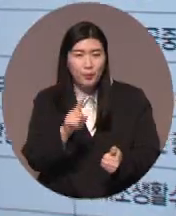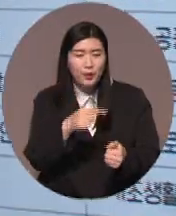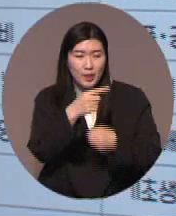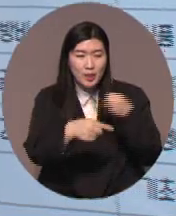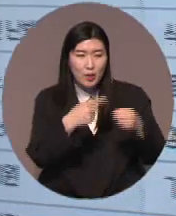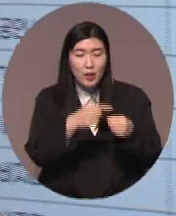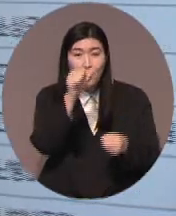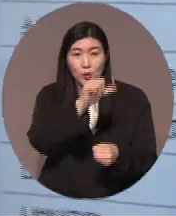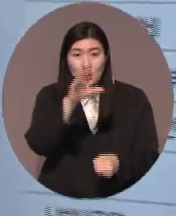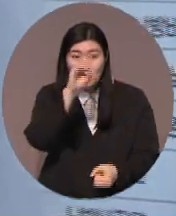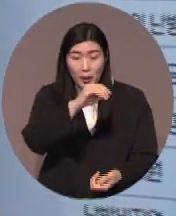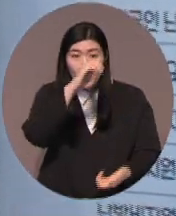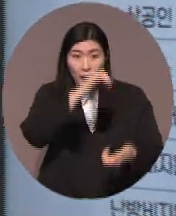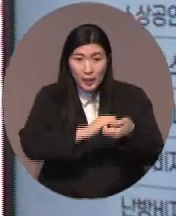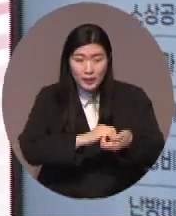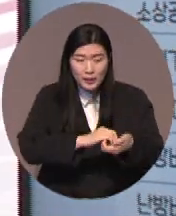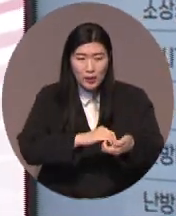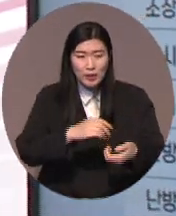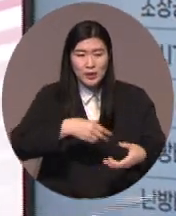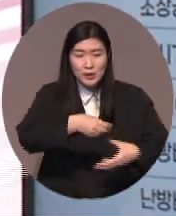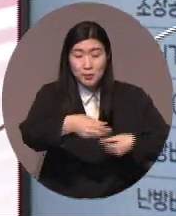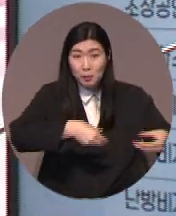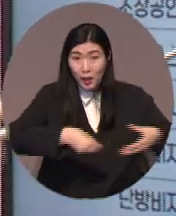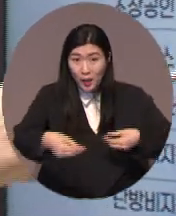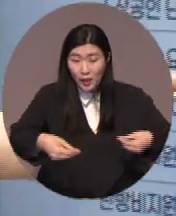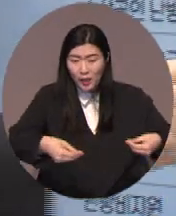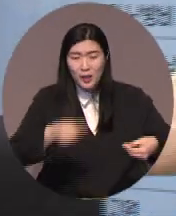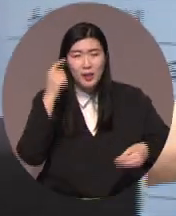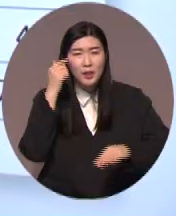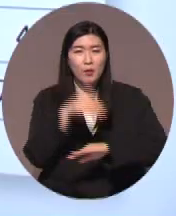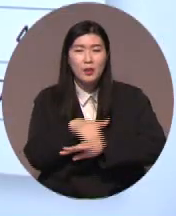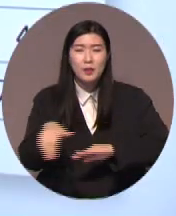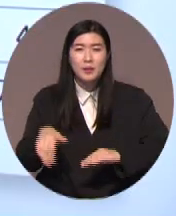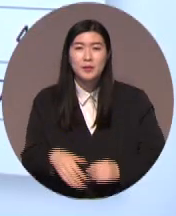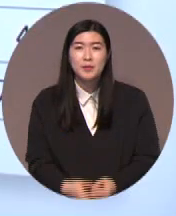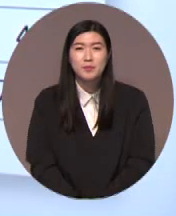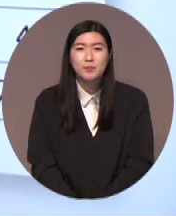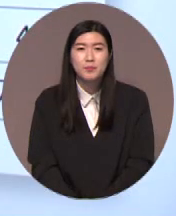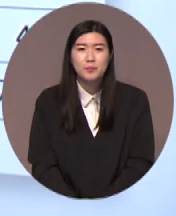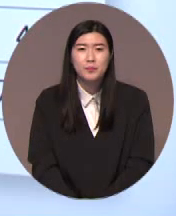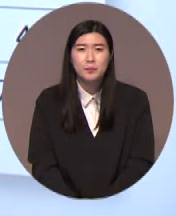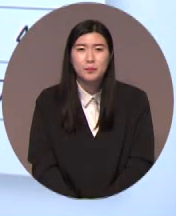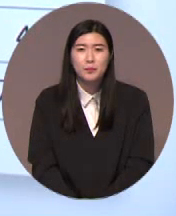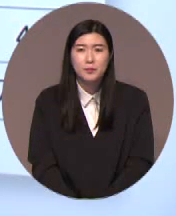한돈의 연 2.25% 이율로 대출을 지원할 계획입니다